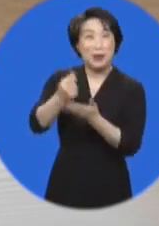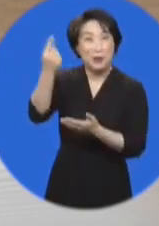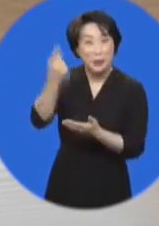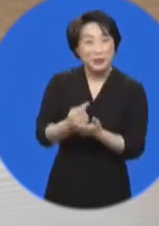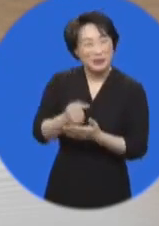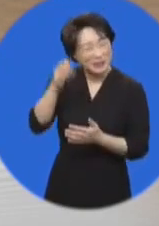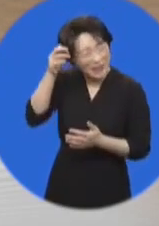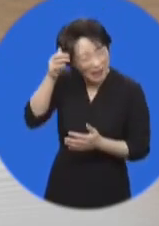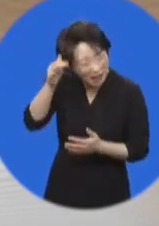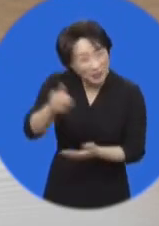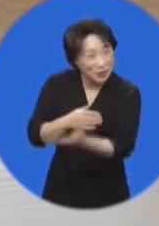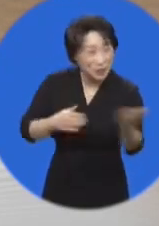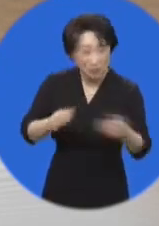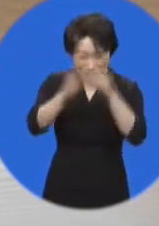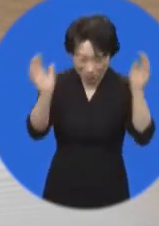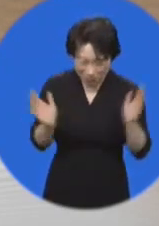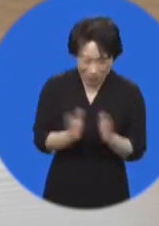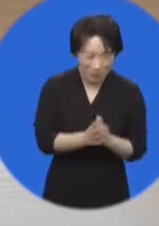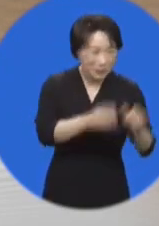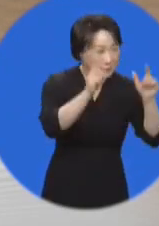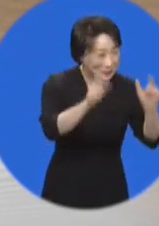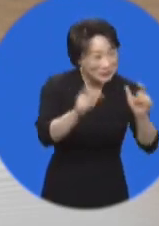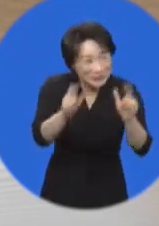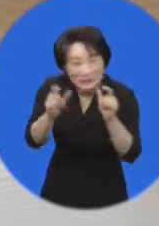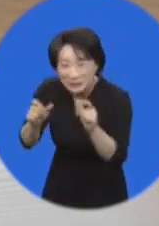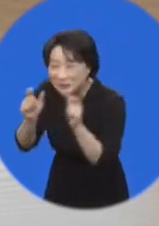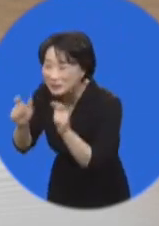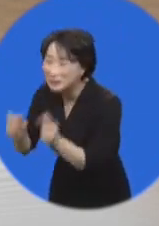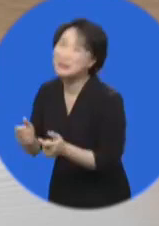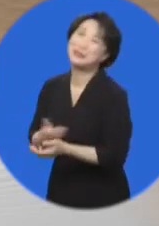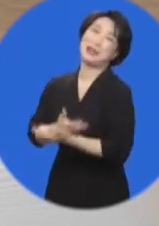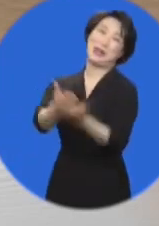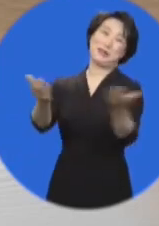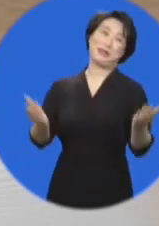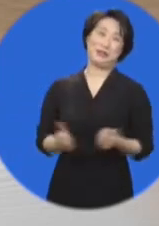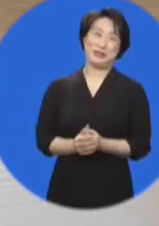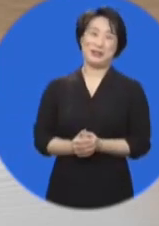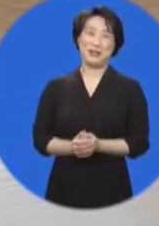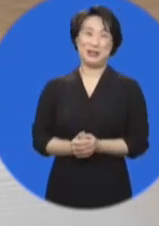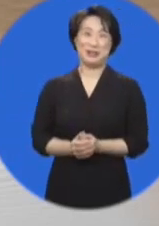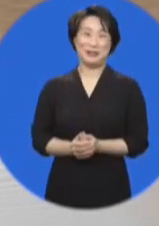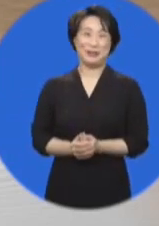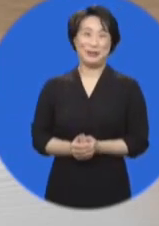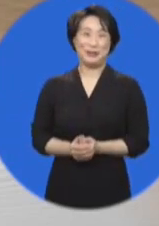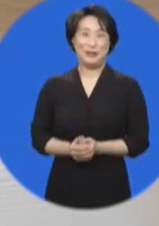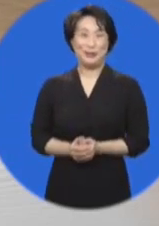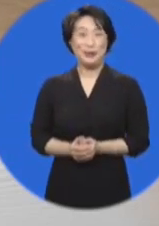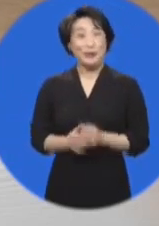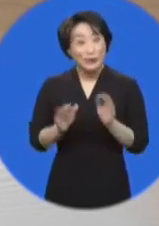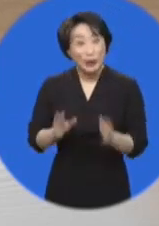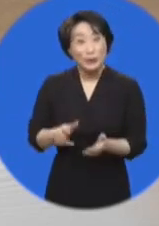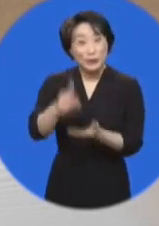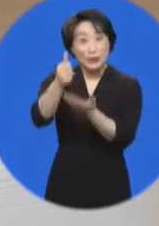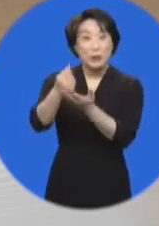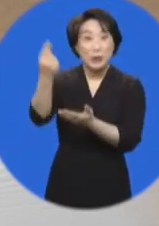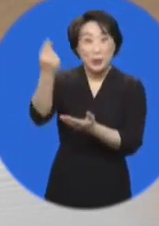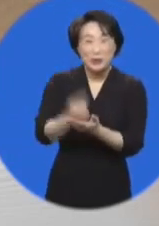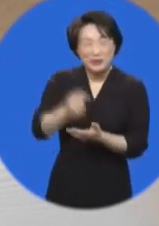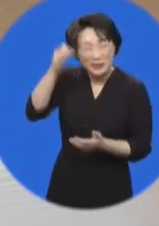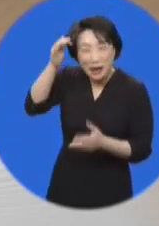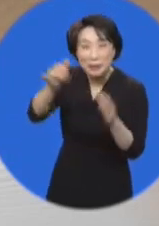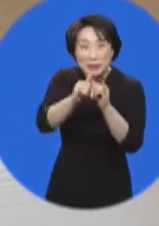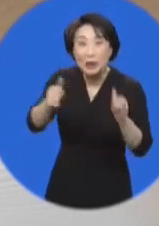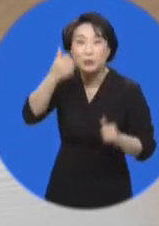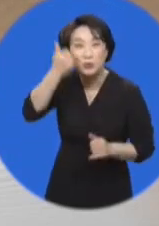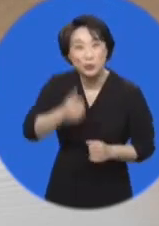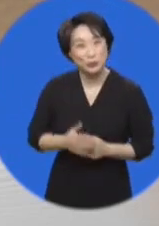주의 나타나심을 사모하는 모든 자에게 주실 것이다. 주님을 나타나심을